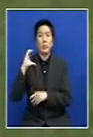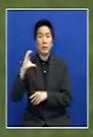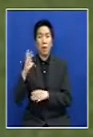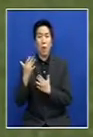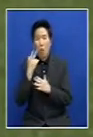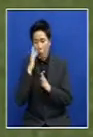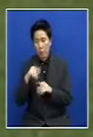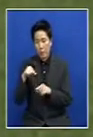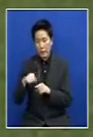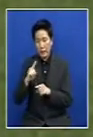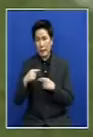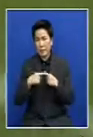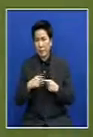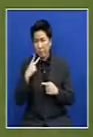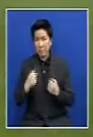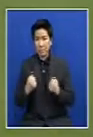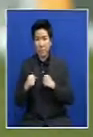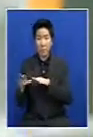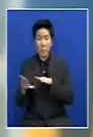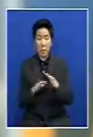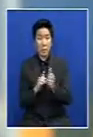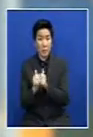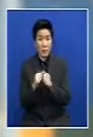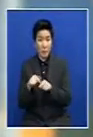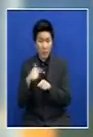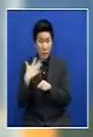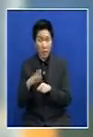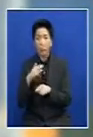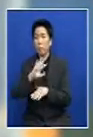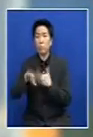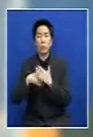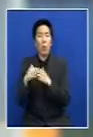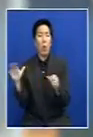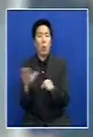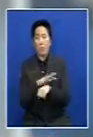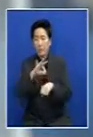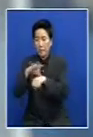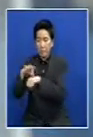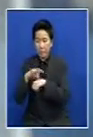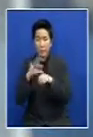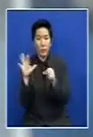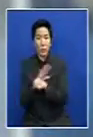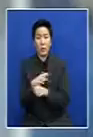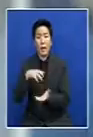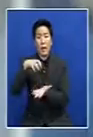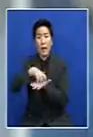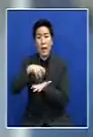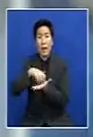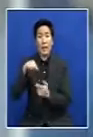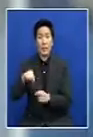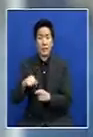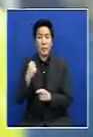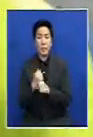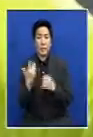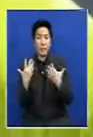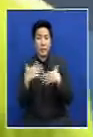ความฟิตของเชโรมโบเตงว่าจะพร้อมลงสนามหรือเปล่านอกนั้นสมบูรณ์ทุกตำแหน่งนะครับด้านกลางหลักๆมีซามิเคดีราประสาน